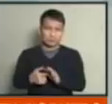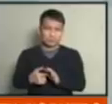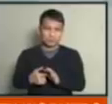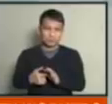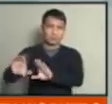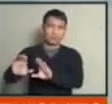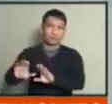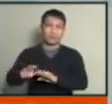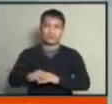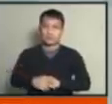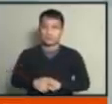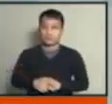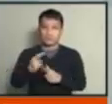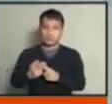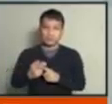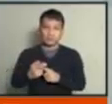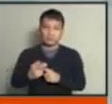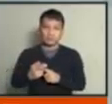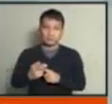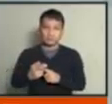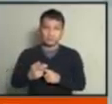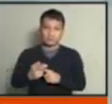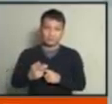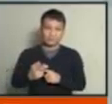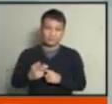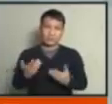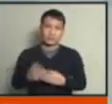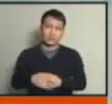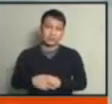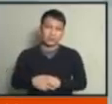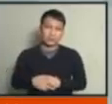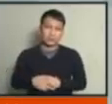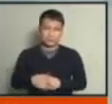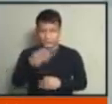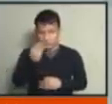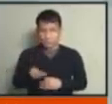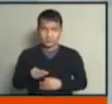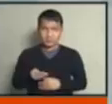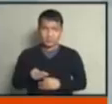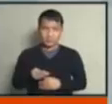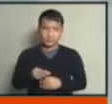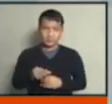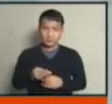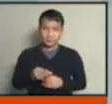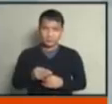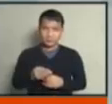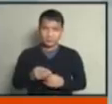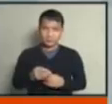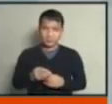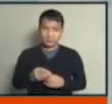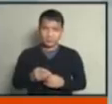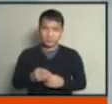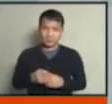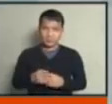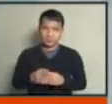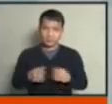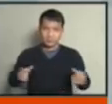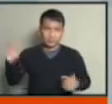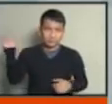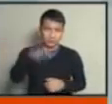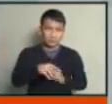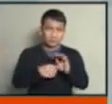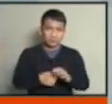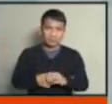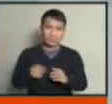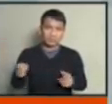na tulak or nagkaroon lang ng kaunting bato ng unan. Ayun lang naman po, sir. Unan. Okay, para kay